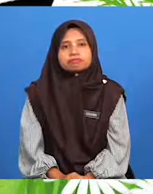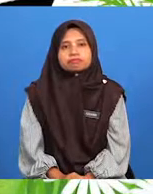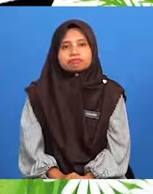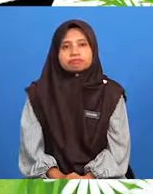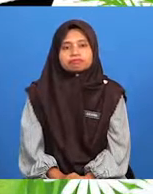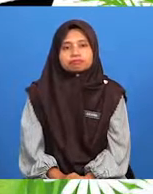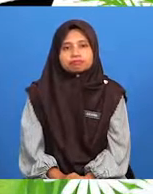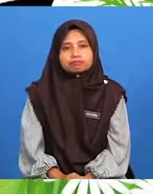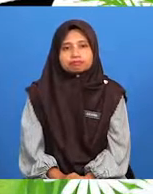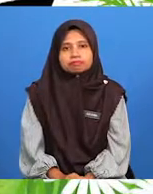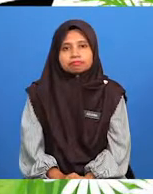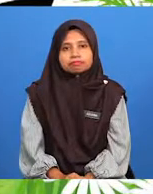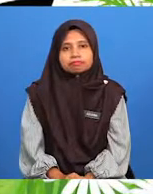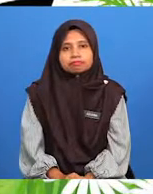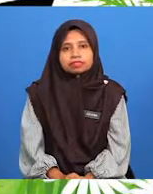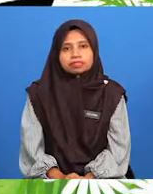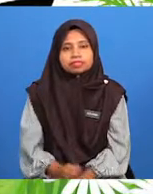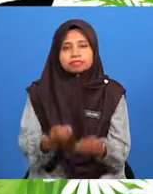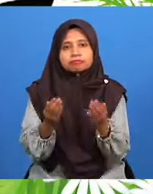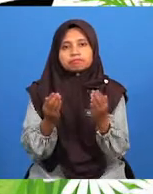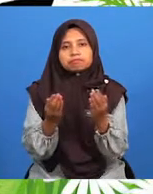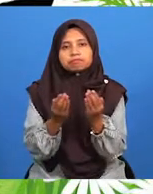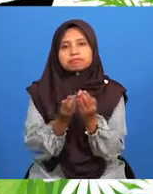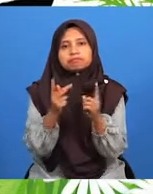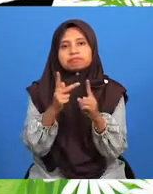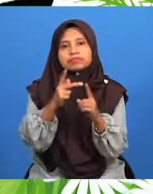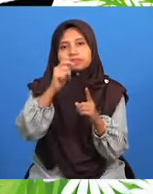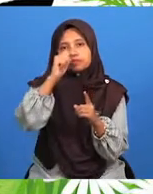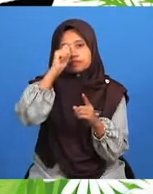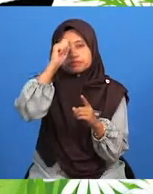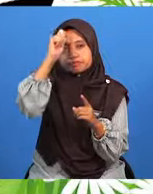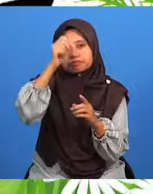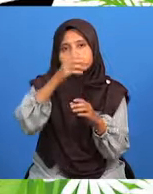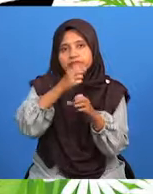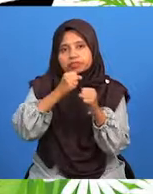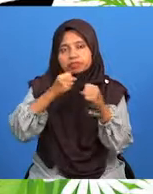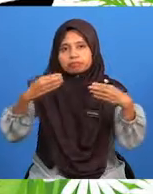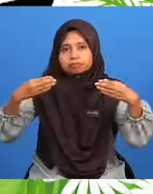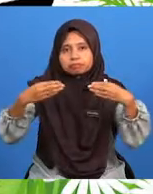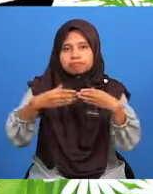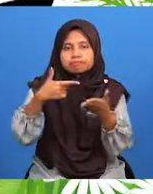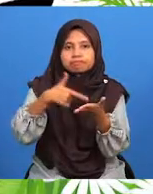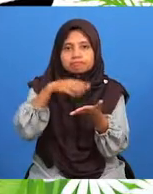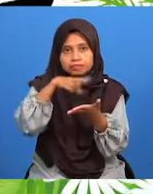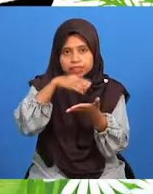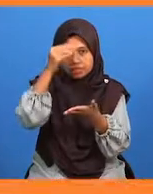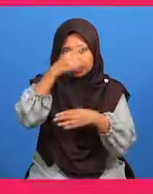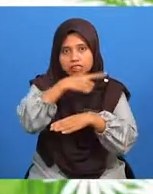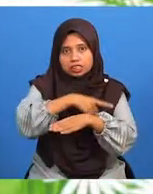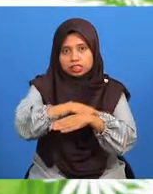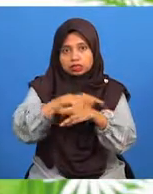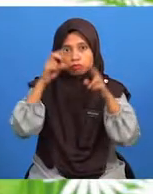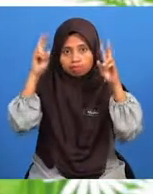taala wabarakatuh. Alhamdulillah, hari ini kita dapat menyambung lagi pembelajaran kita dalam